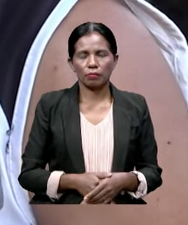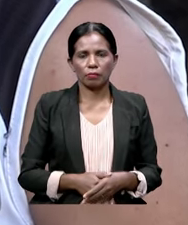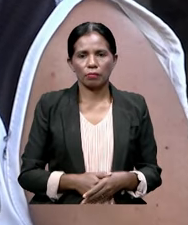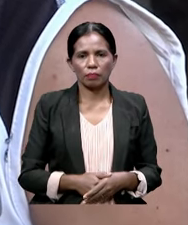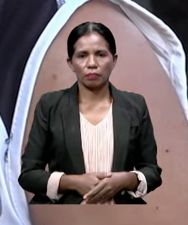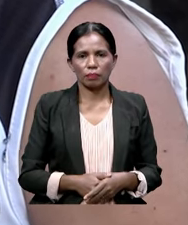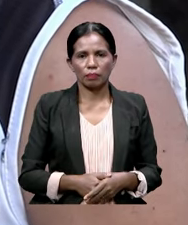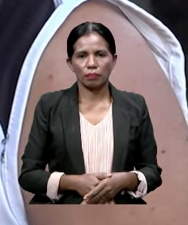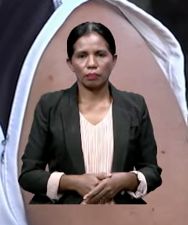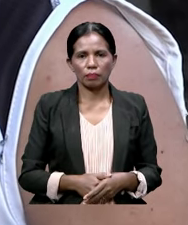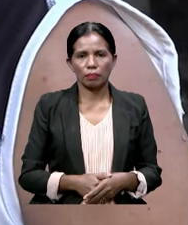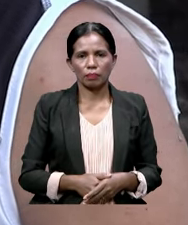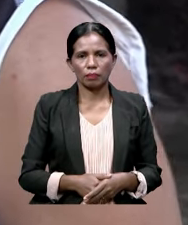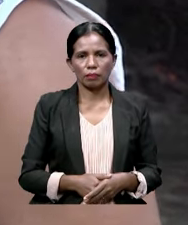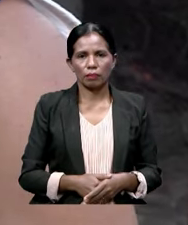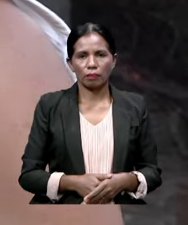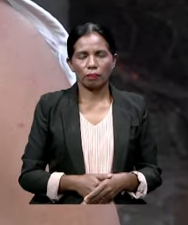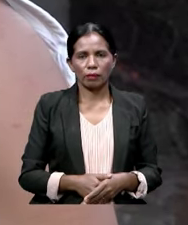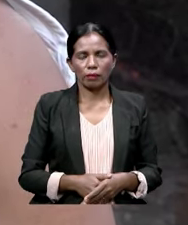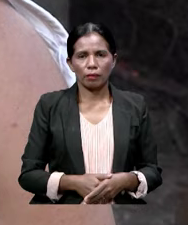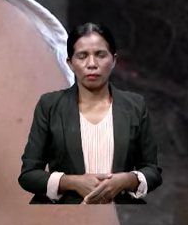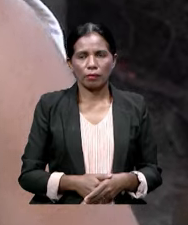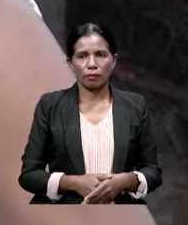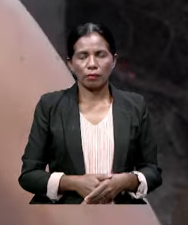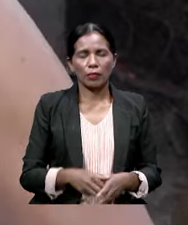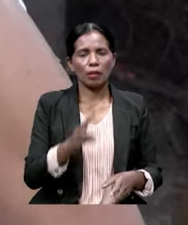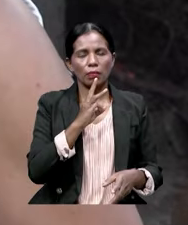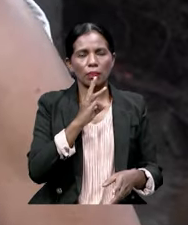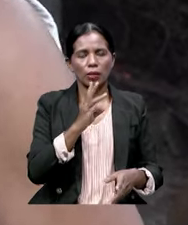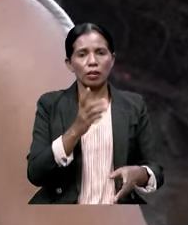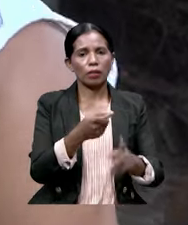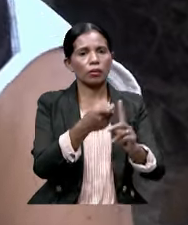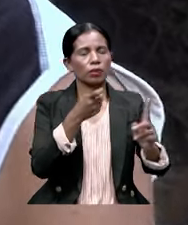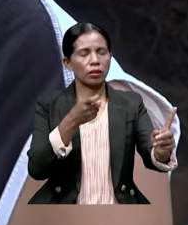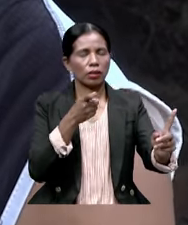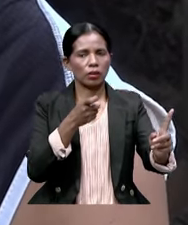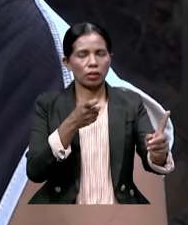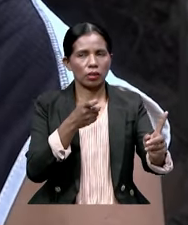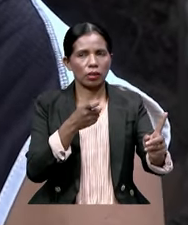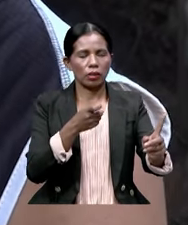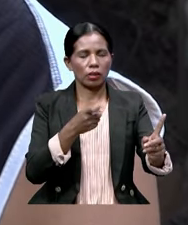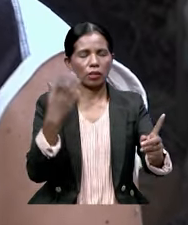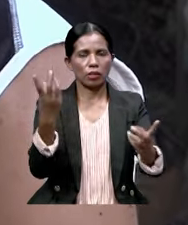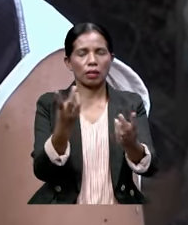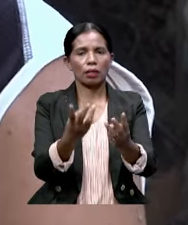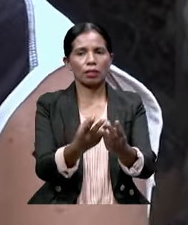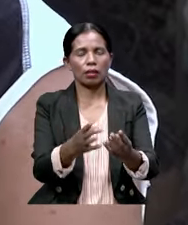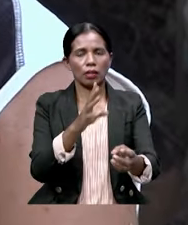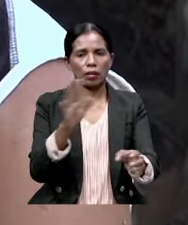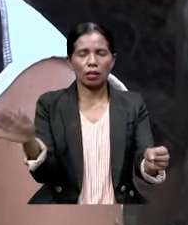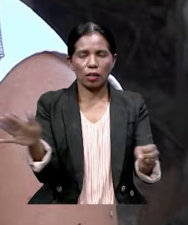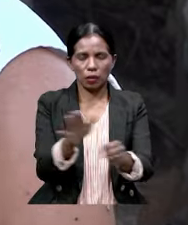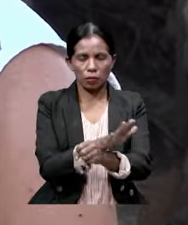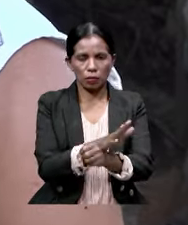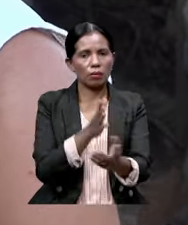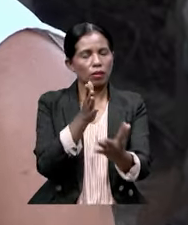ga si baleta se si ma bene tama ne quando baleta ya koto quando na kono ne amere mbes